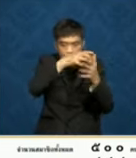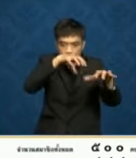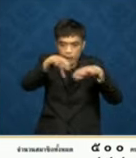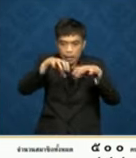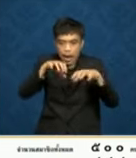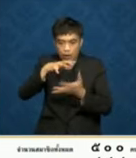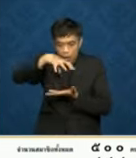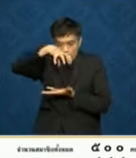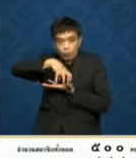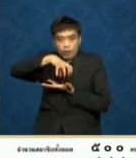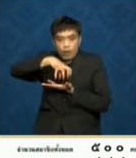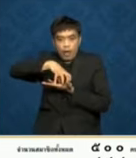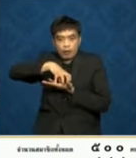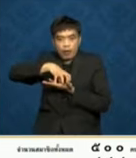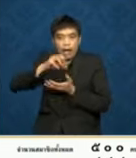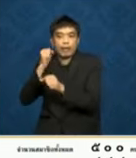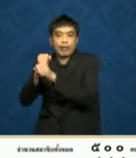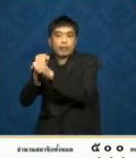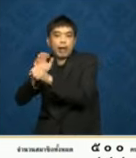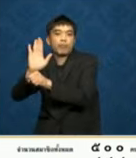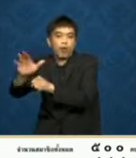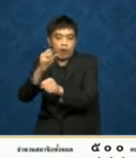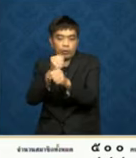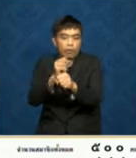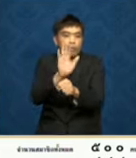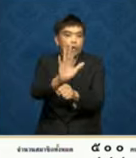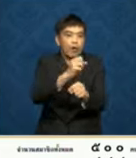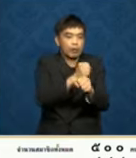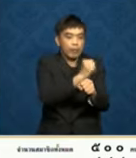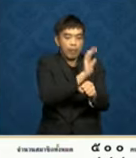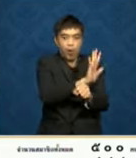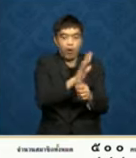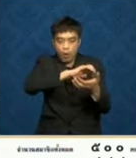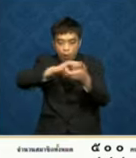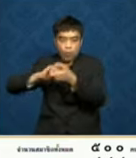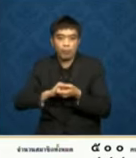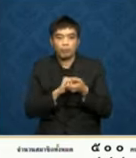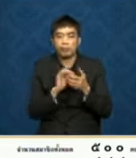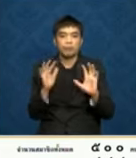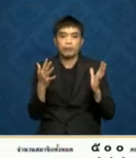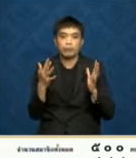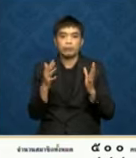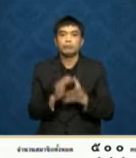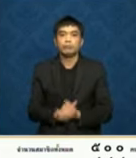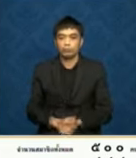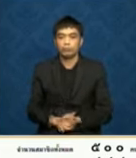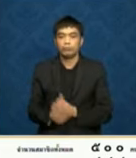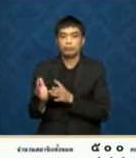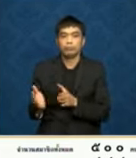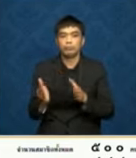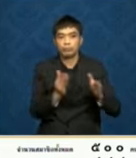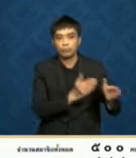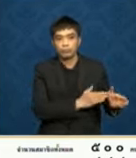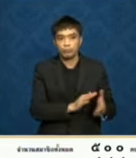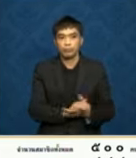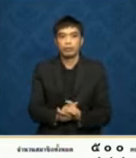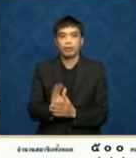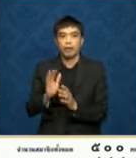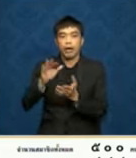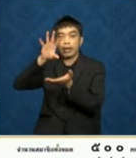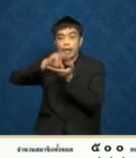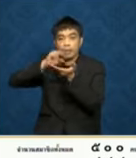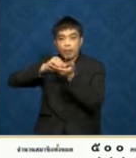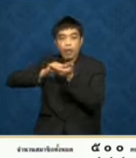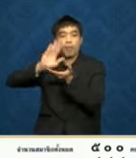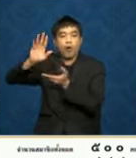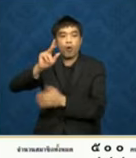น่วยงานก็ตางคนต่างทำRub talianับýchอมูจากกอภรอครัมังมีบิการทสามารพัฒนาเป็ เอง